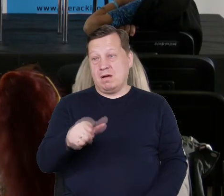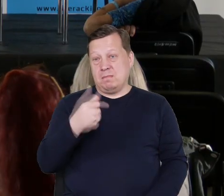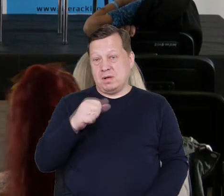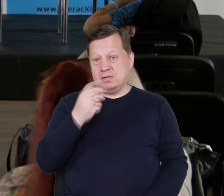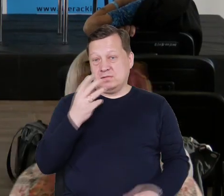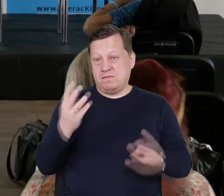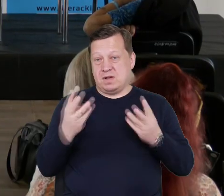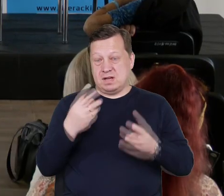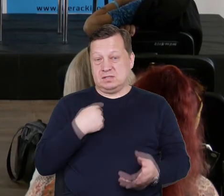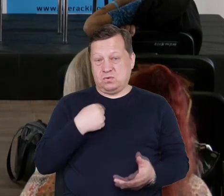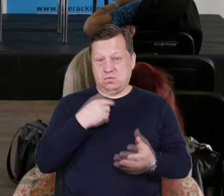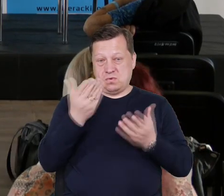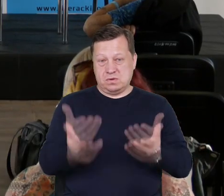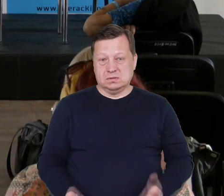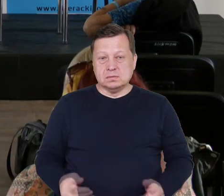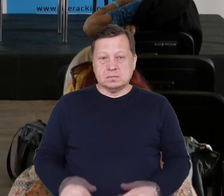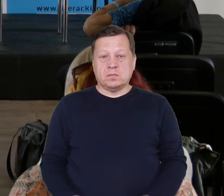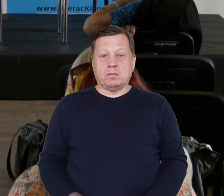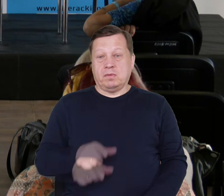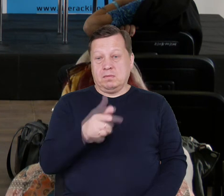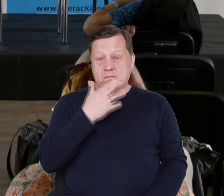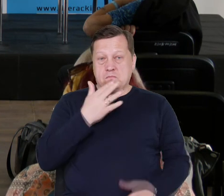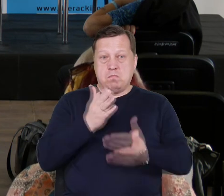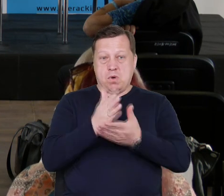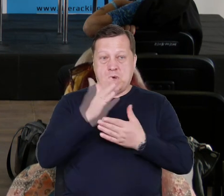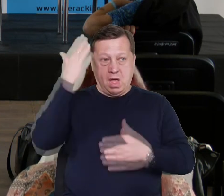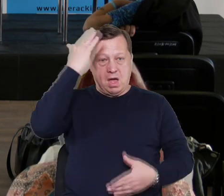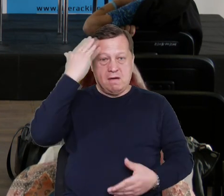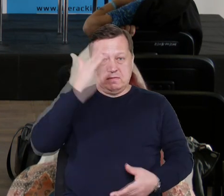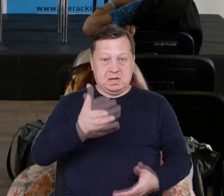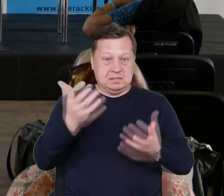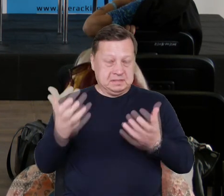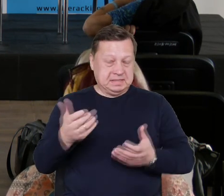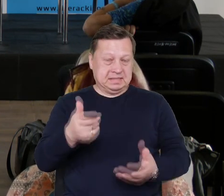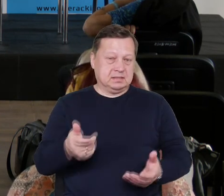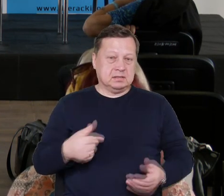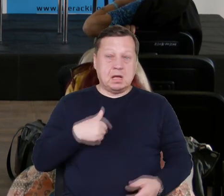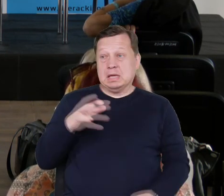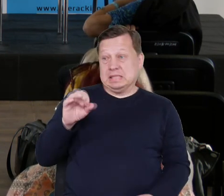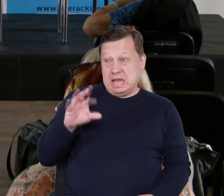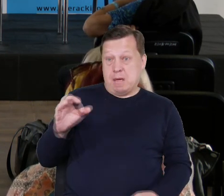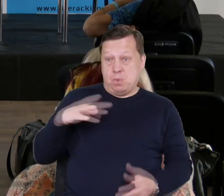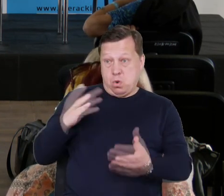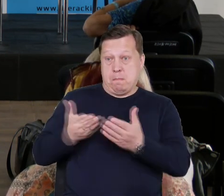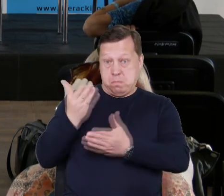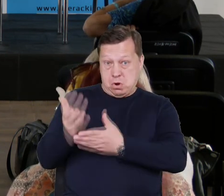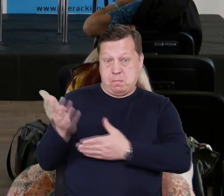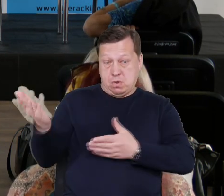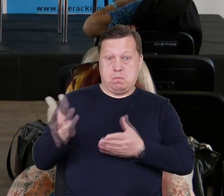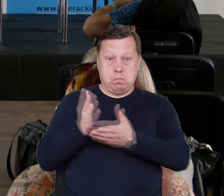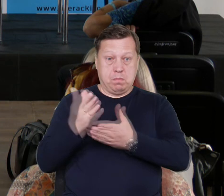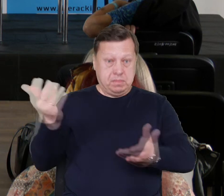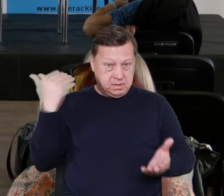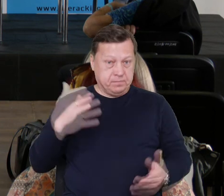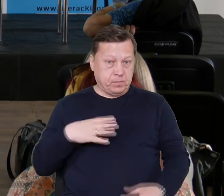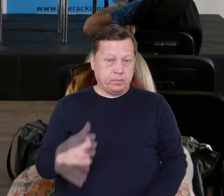polskiego włodarza miasta który też zadeklarował pomoc afgańczyk om myśmy sobie tylko zaproponować tylko musimy ja mam nadzieję